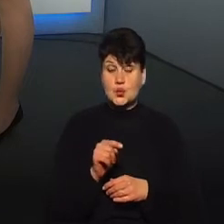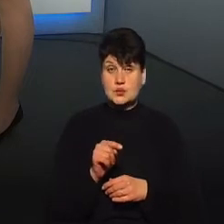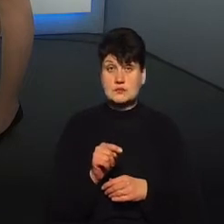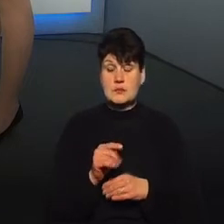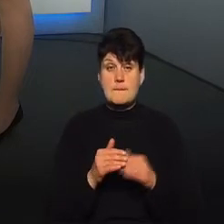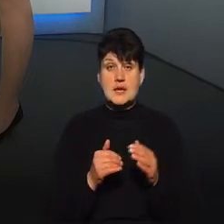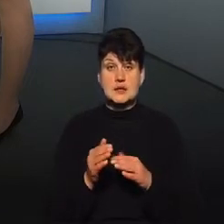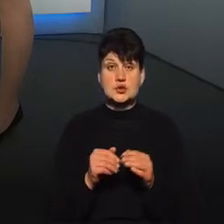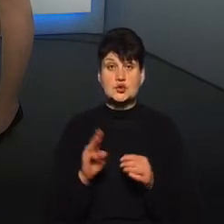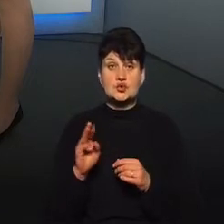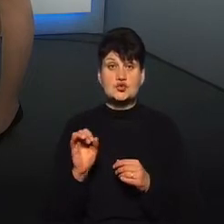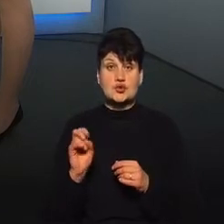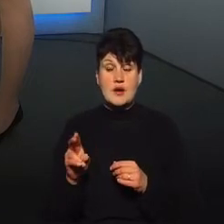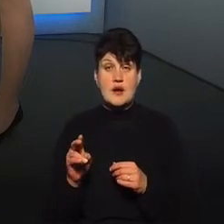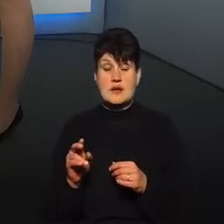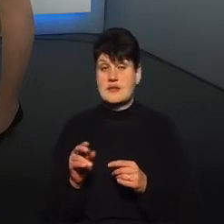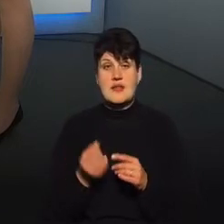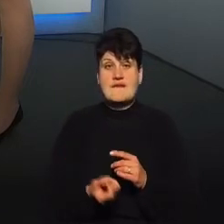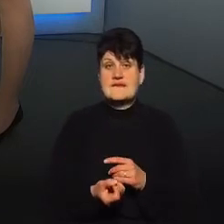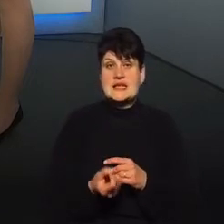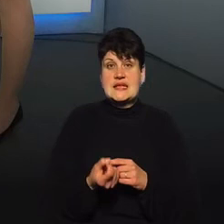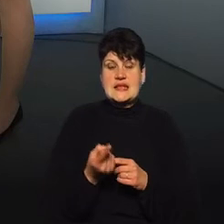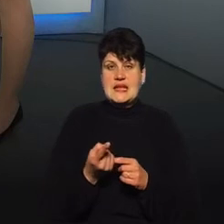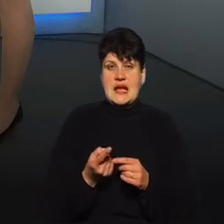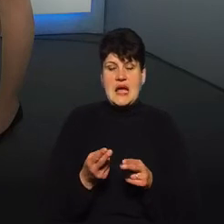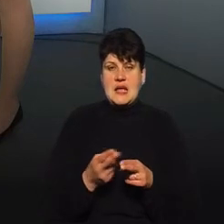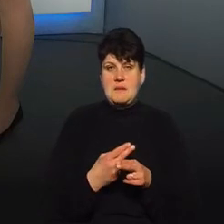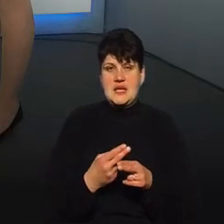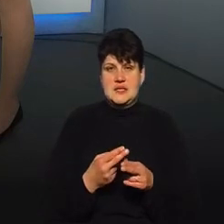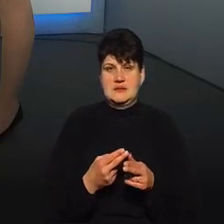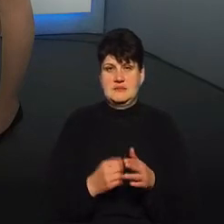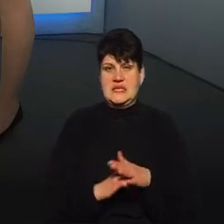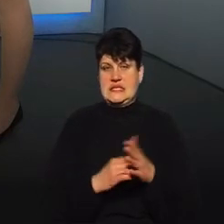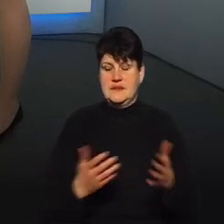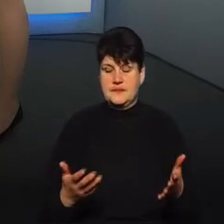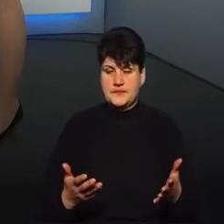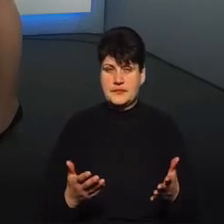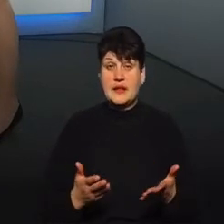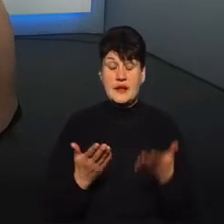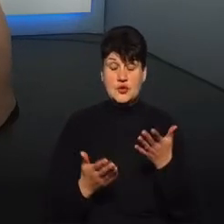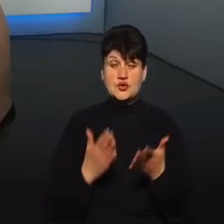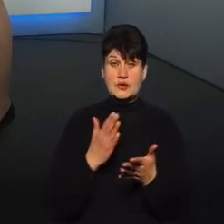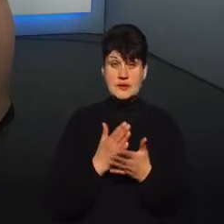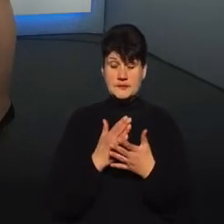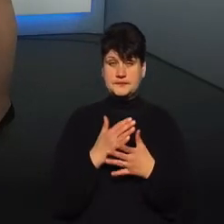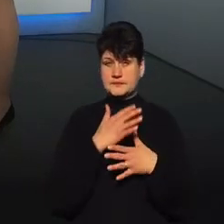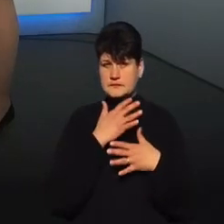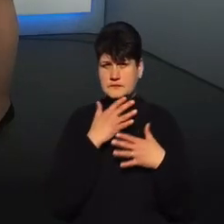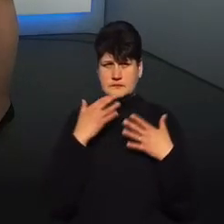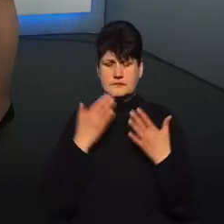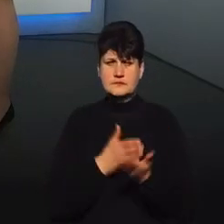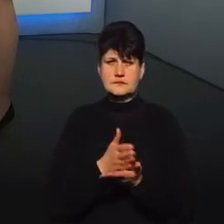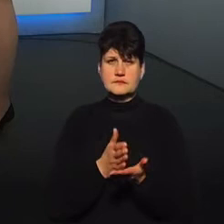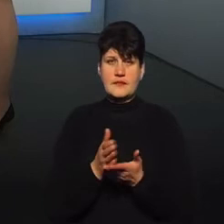не виникає без всякого підґрунтя. Якщо є до багатьох чинників алергічна реакція,